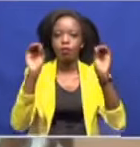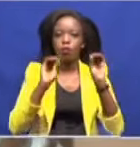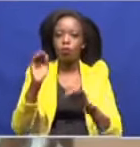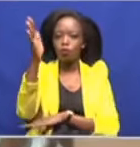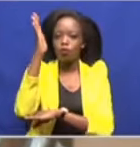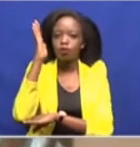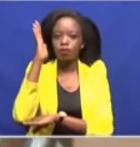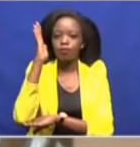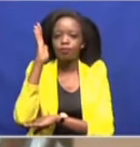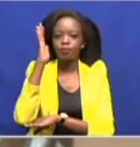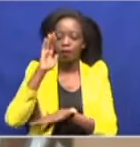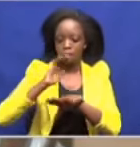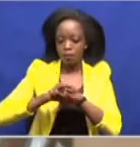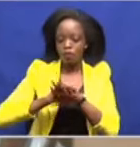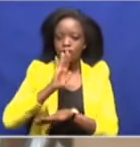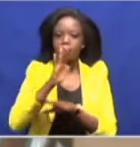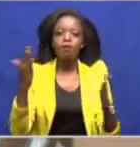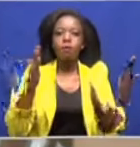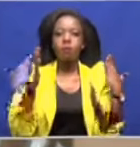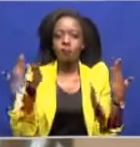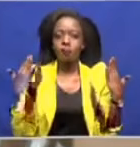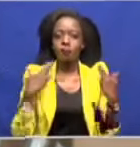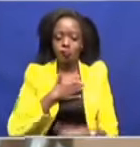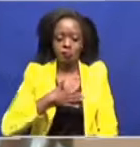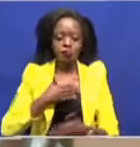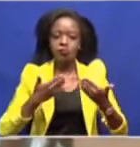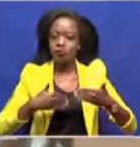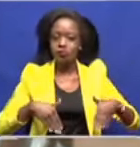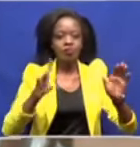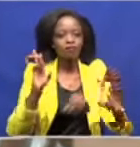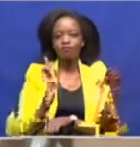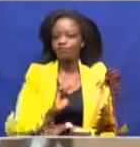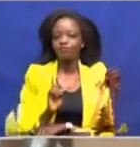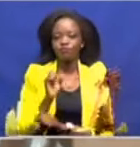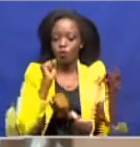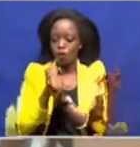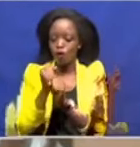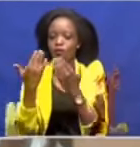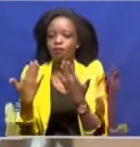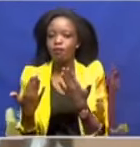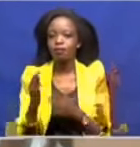Bwana, wema wako ni wa milele. Usiziache kazi za mikono yako.